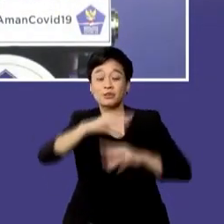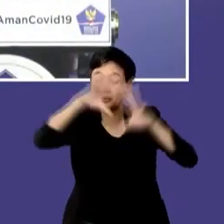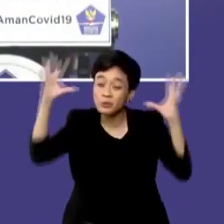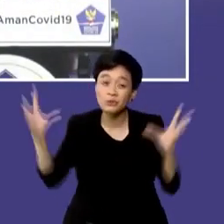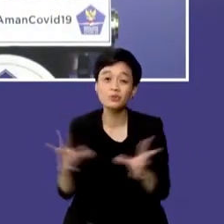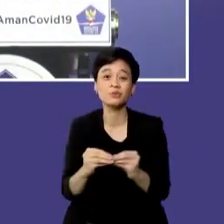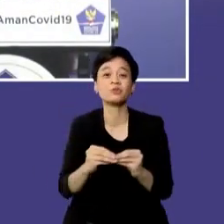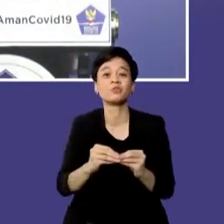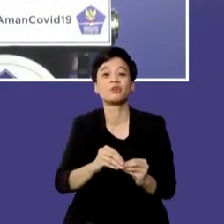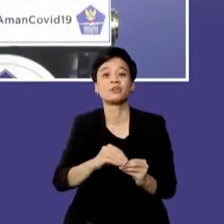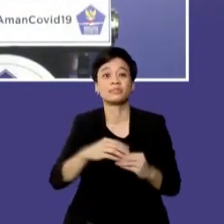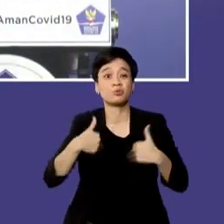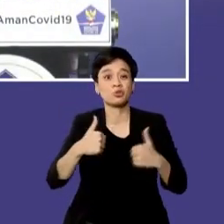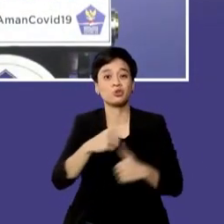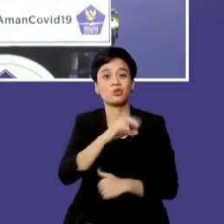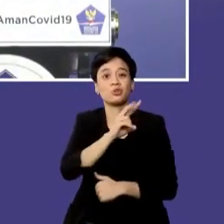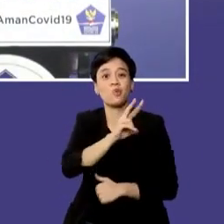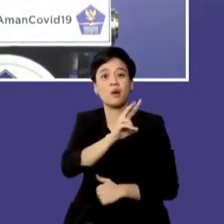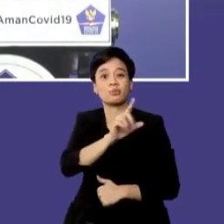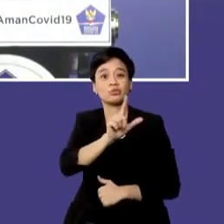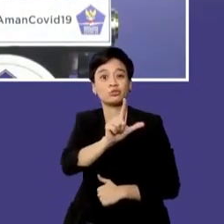menjadi